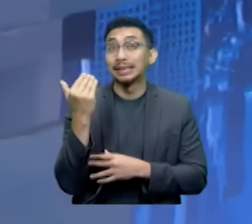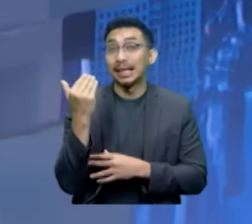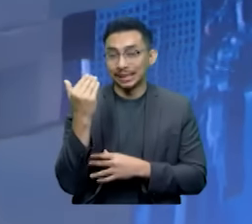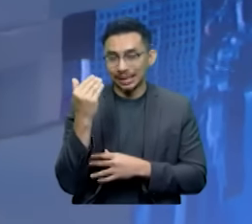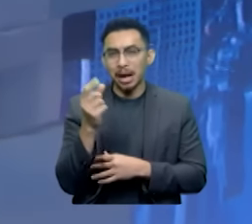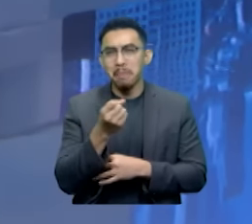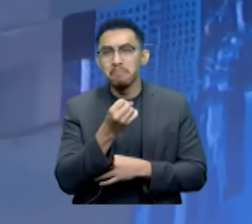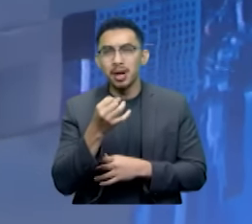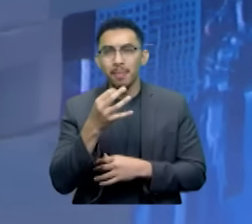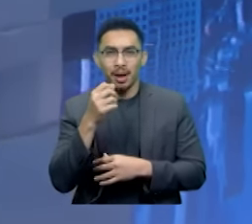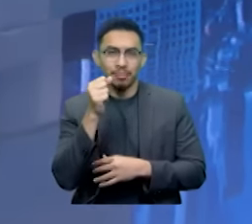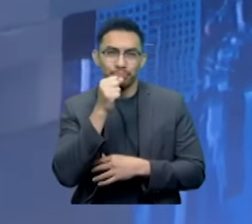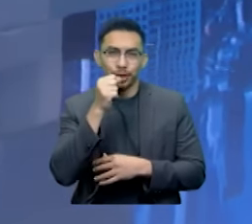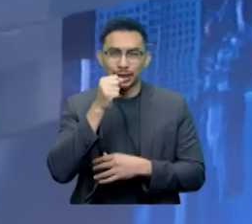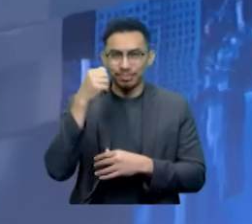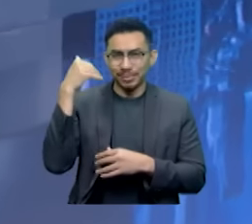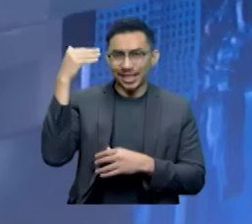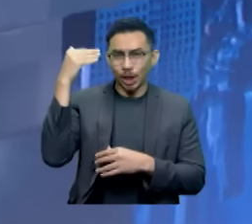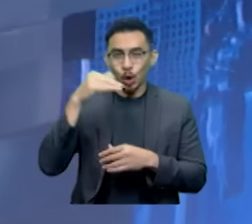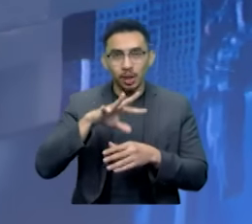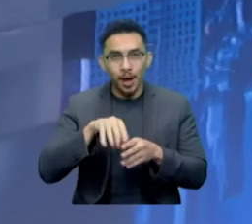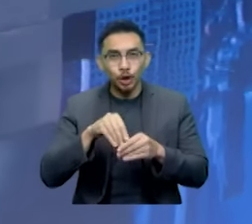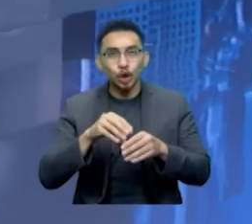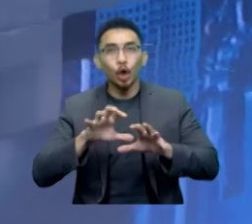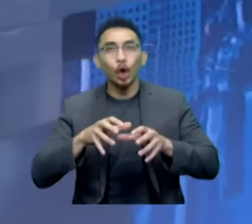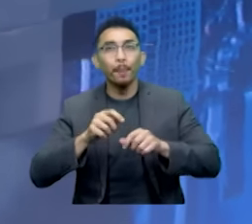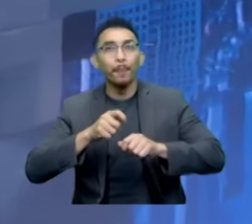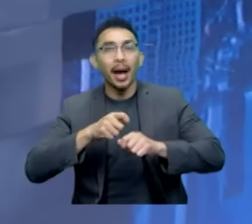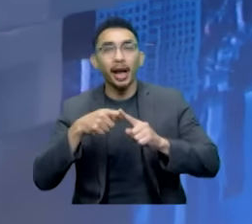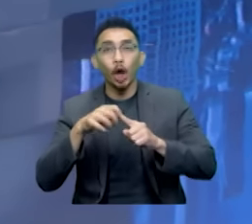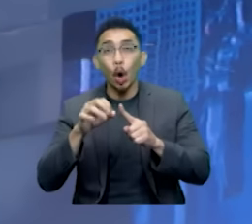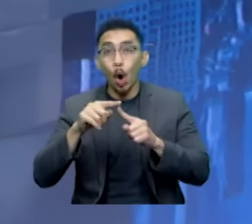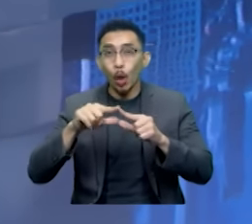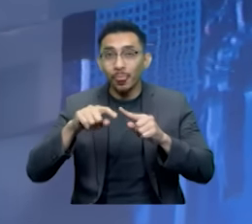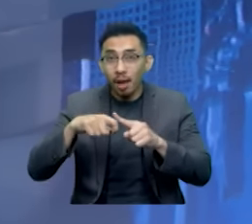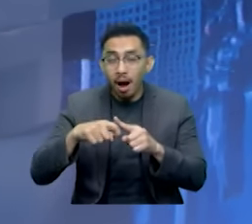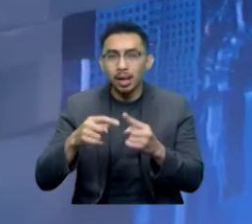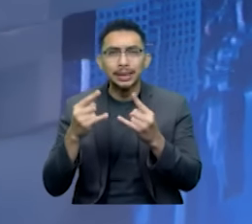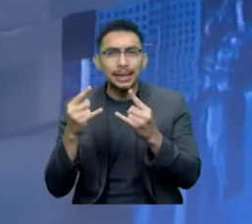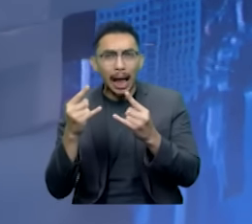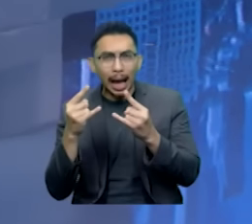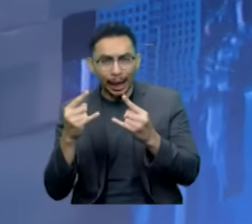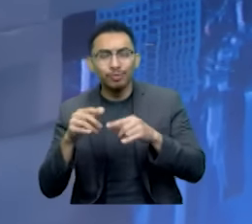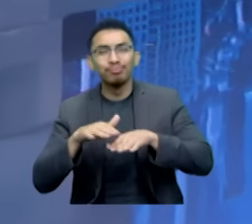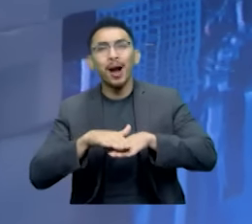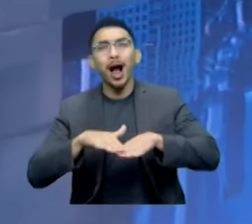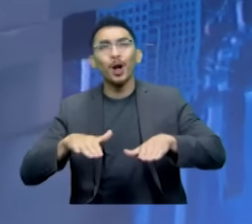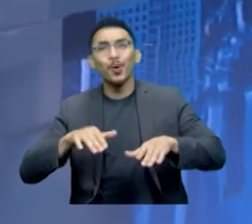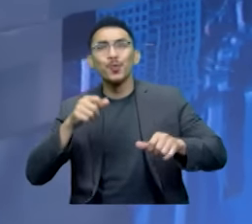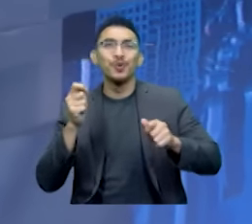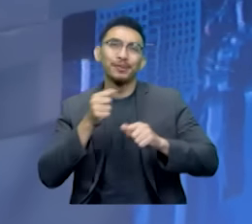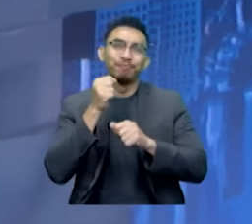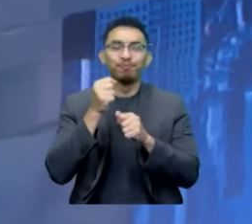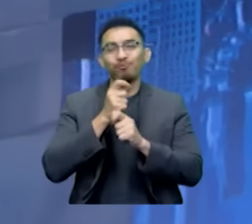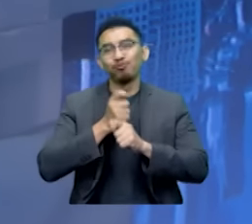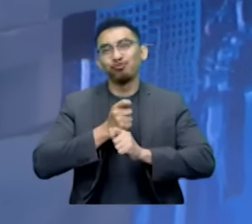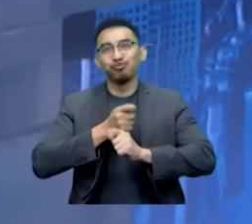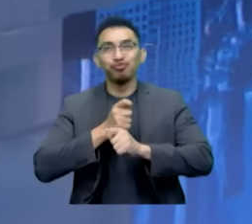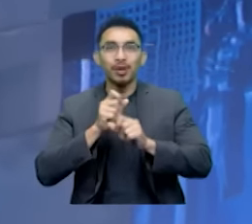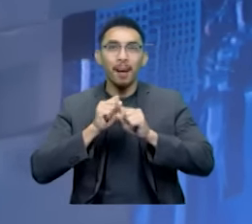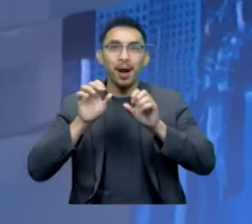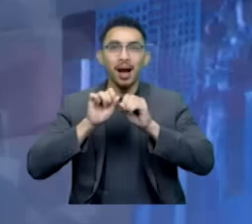pagi tadi. Sejumlah musisi papan atas termasuk grup band Kotak dan Slank ikut memeriahkan panggung kampanye akbar Ganjar Mahfud.